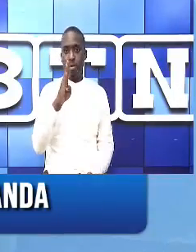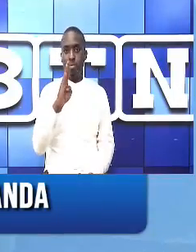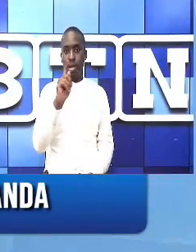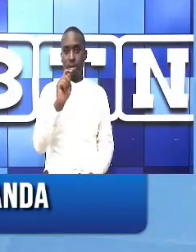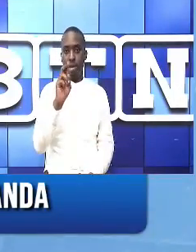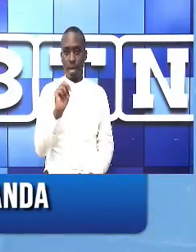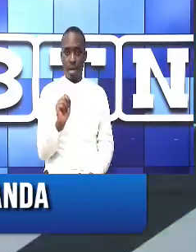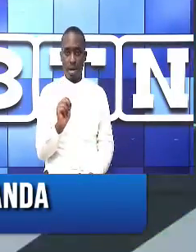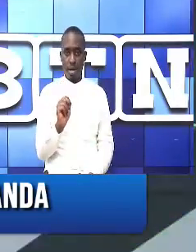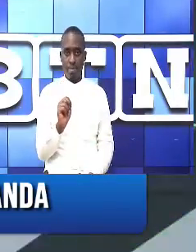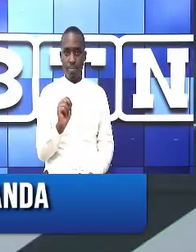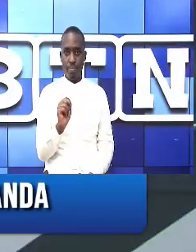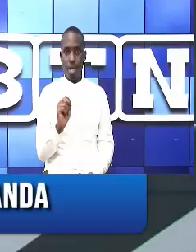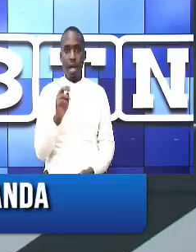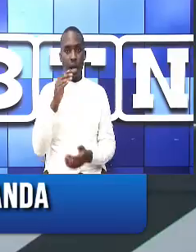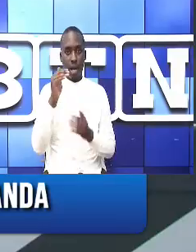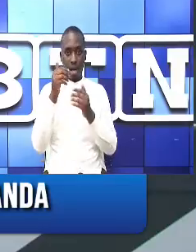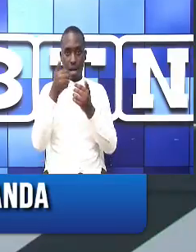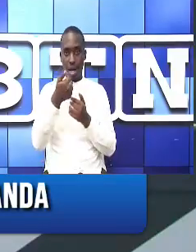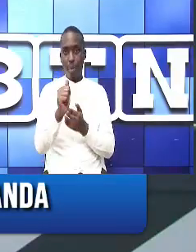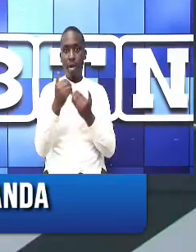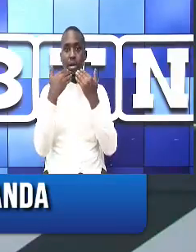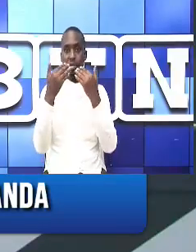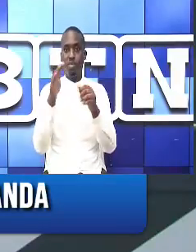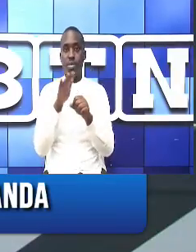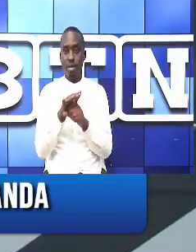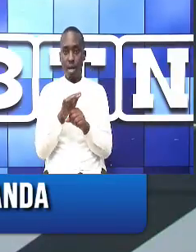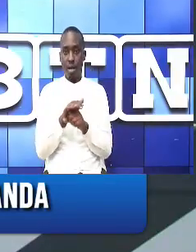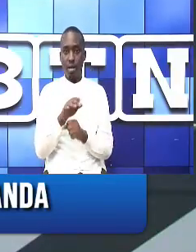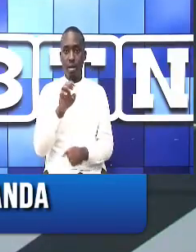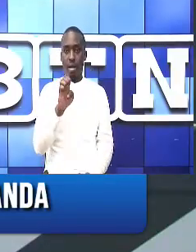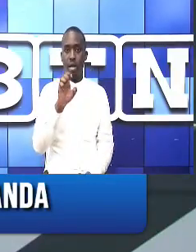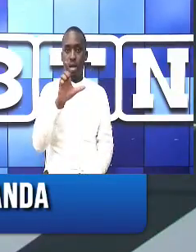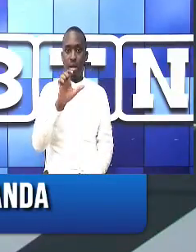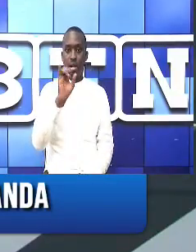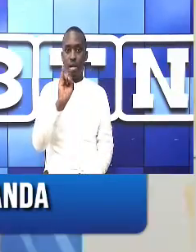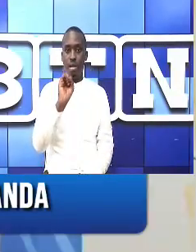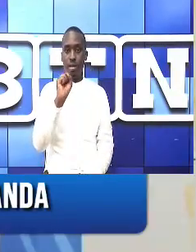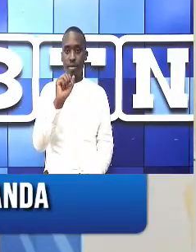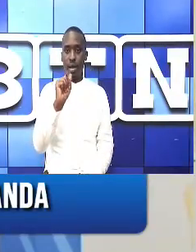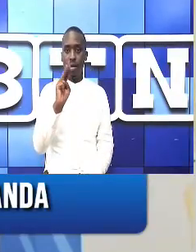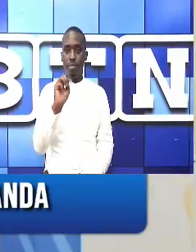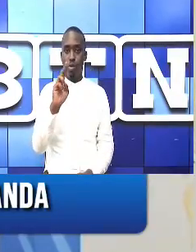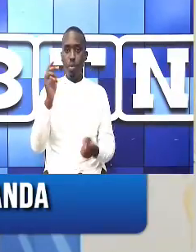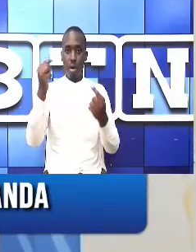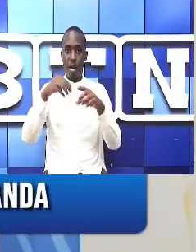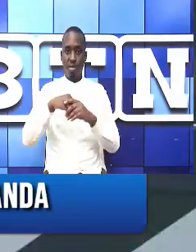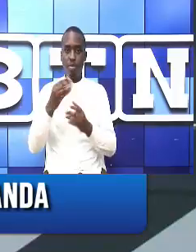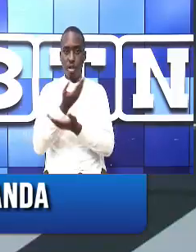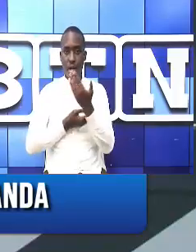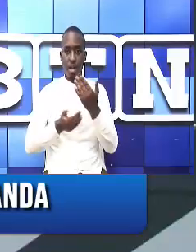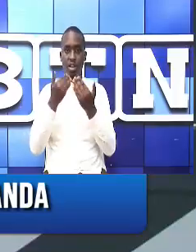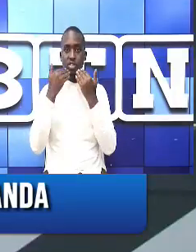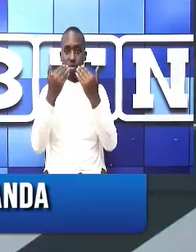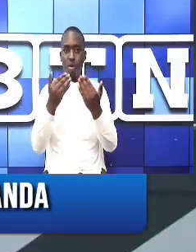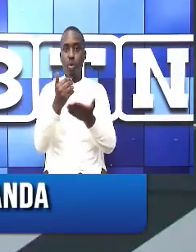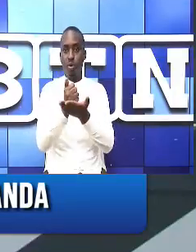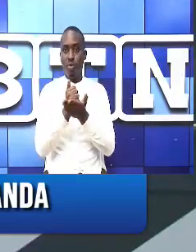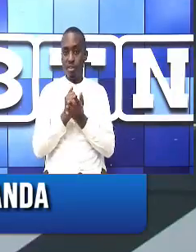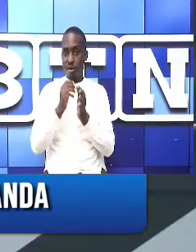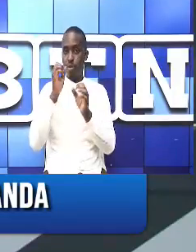hanyuma namwe ndabashimiye cyane Elisa muko mwaje kwitabira ikiganiro nshimire wadufashije